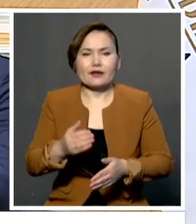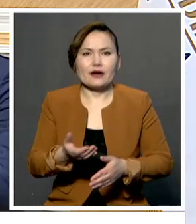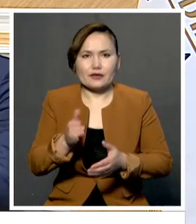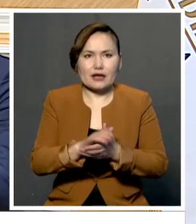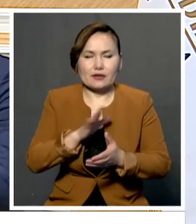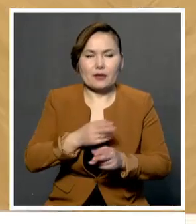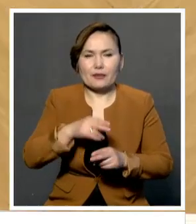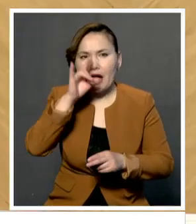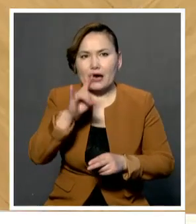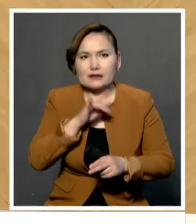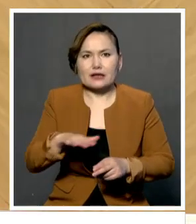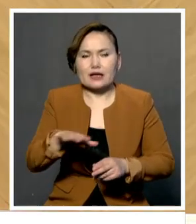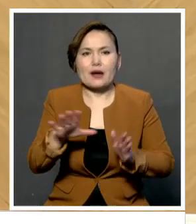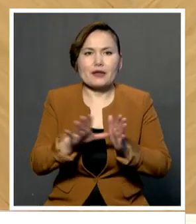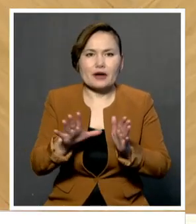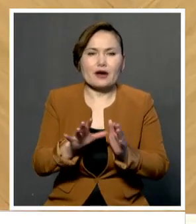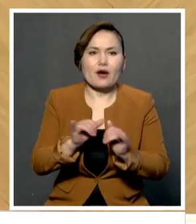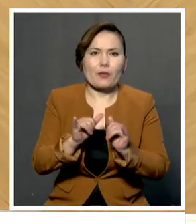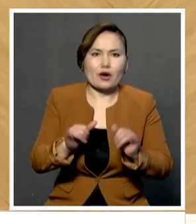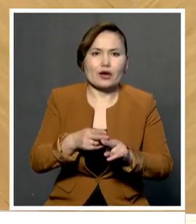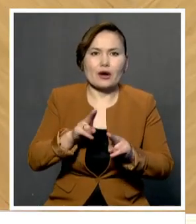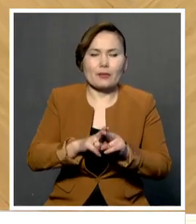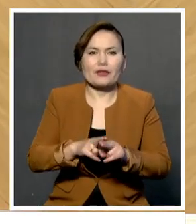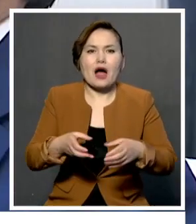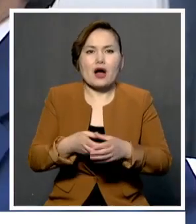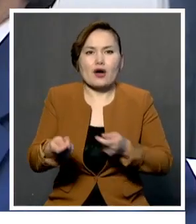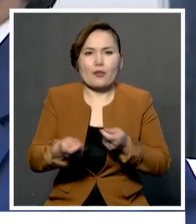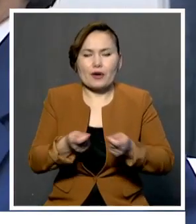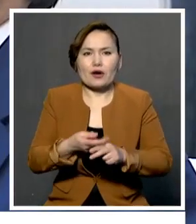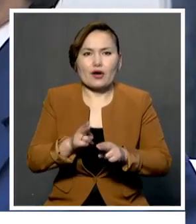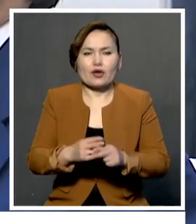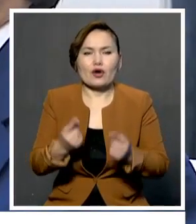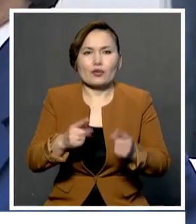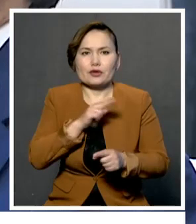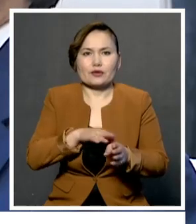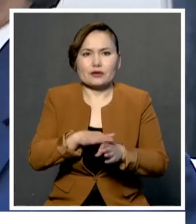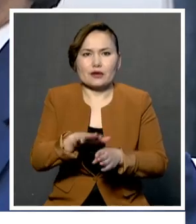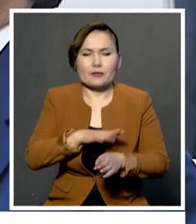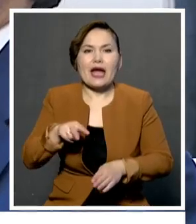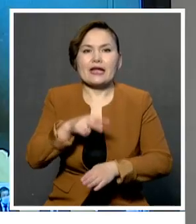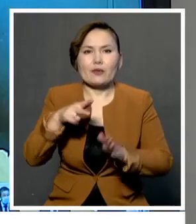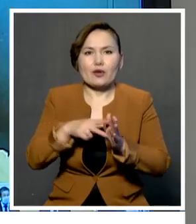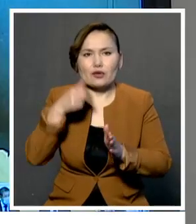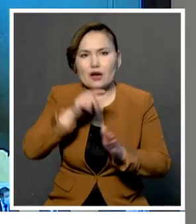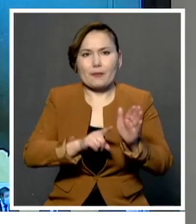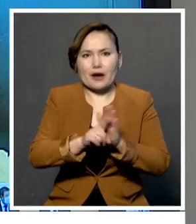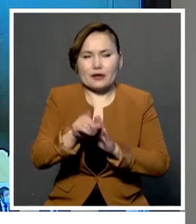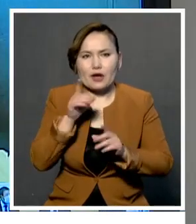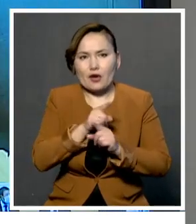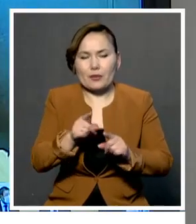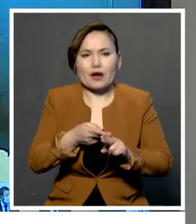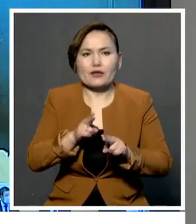энергетика, мұнай тасымалдау мен электр желілерін басқару жөніндегі компанияларда лауазымды қызмет атқарған. Ал 2018 жылдан бастап, қазіргі уақытқа